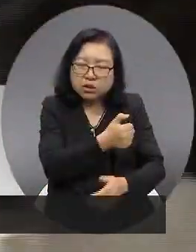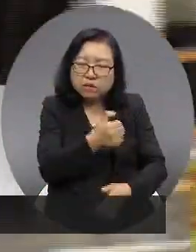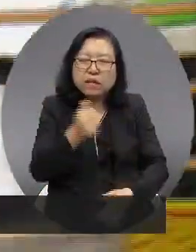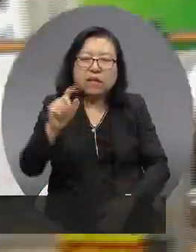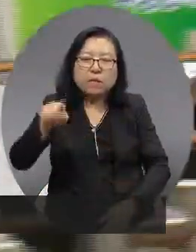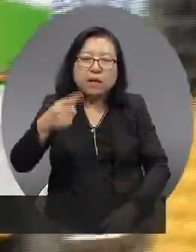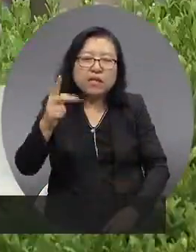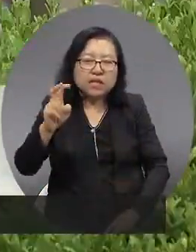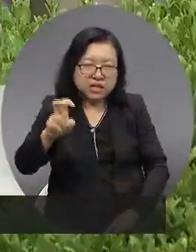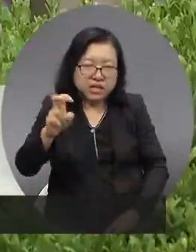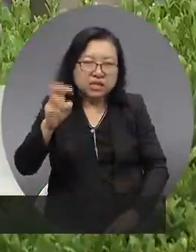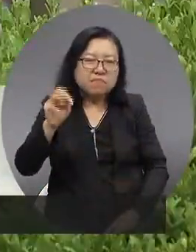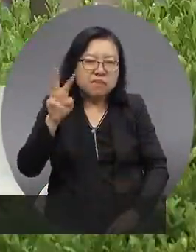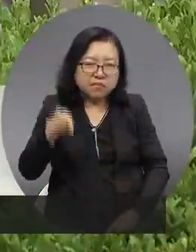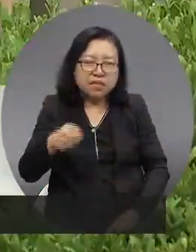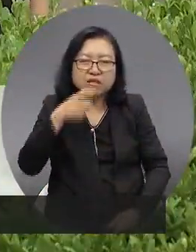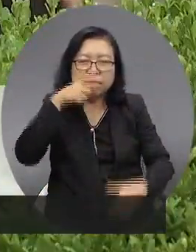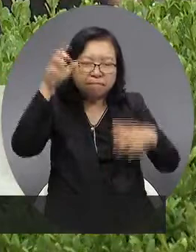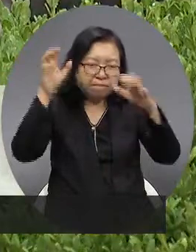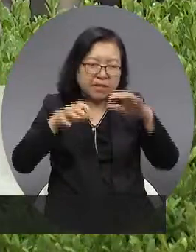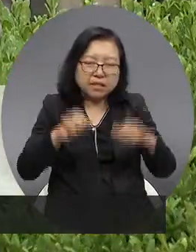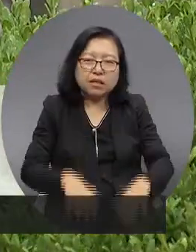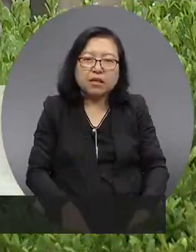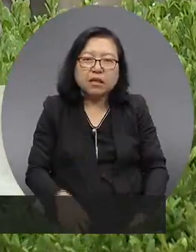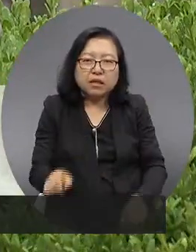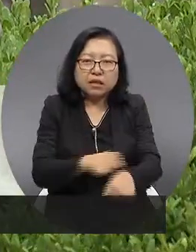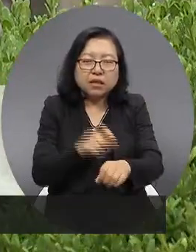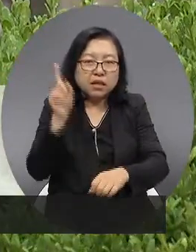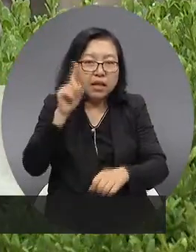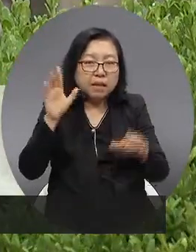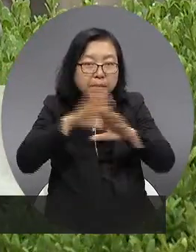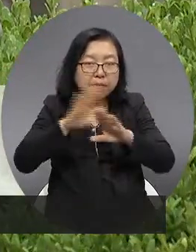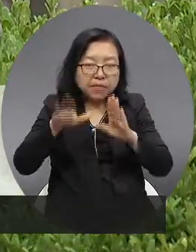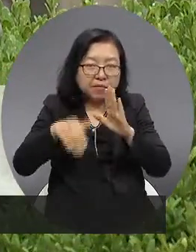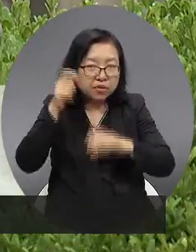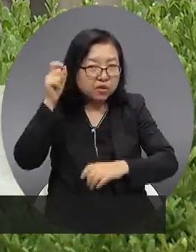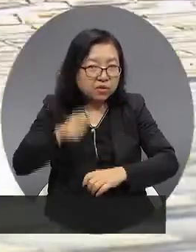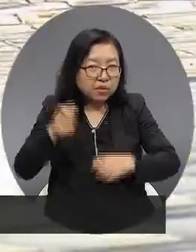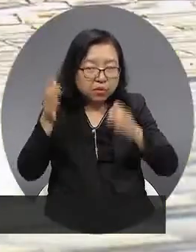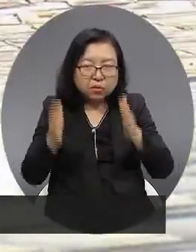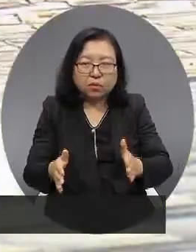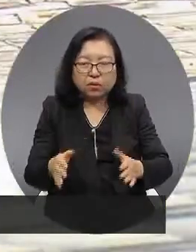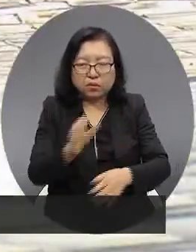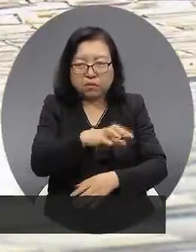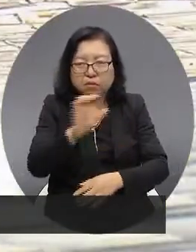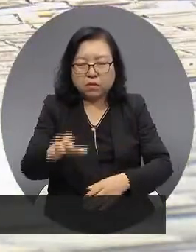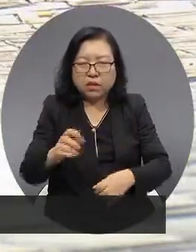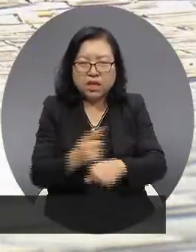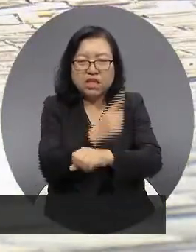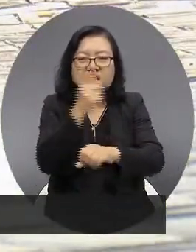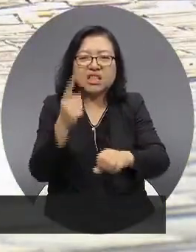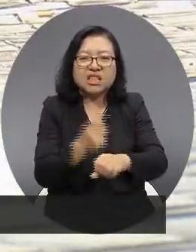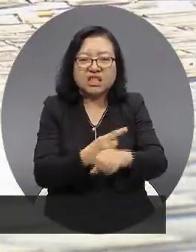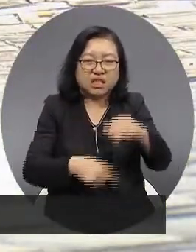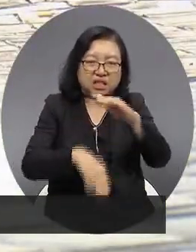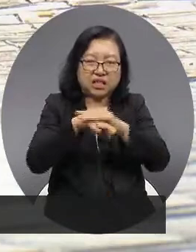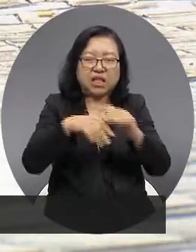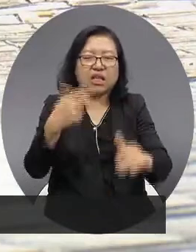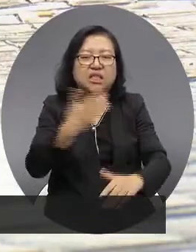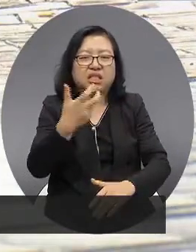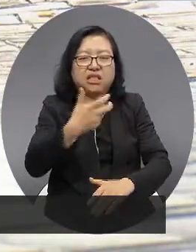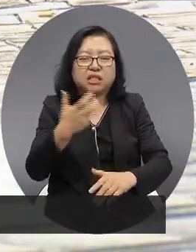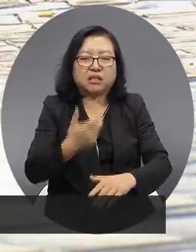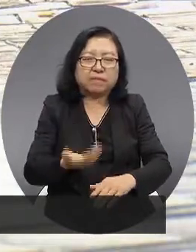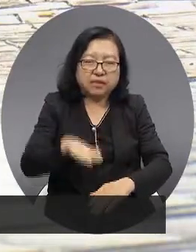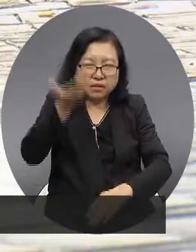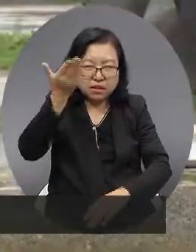120mm 이상 내리겠습니다. 특히 내일 밤부터 모레 새벽 사이에는 곳에 따라 시간당 최대 70mm가 넘는